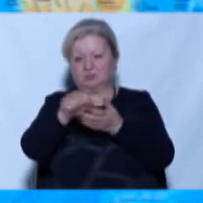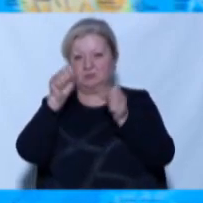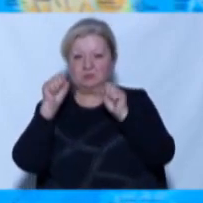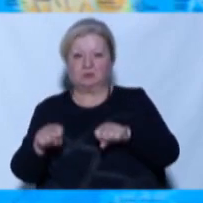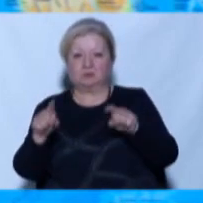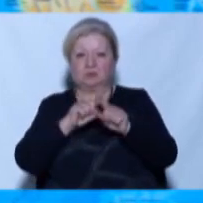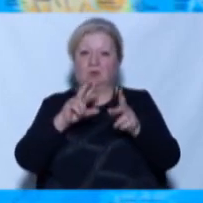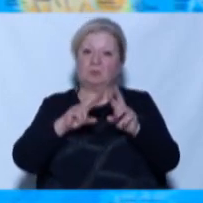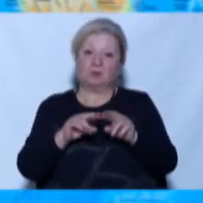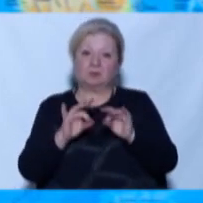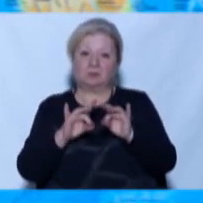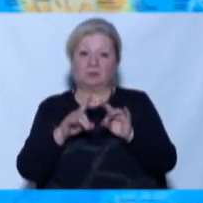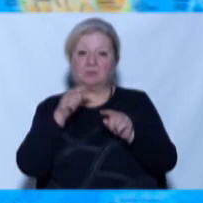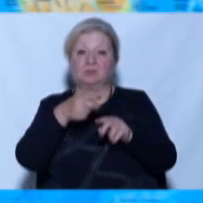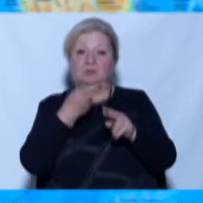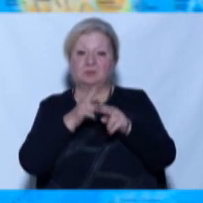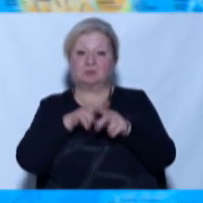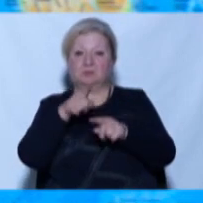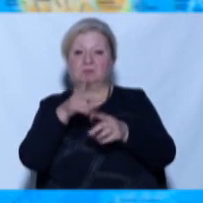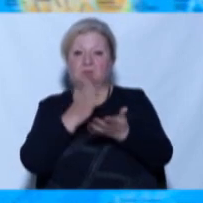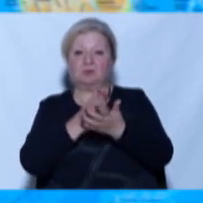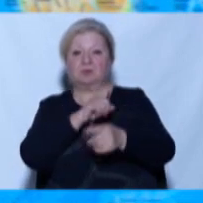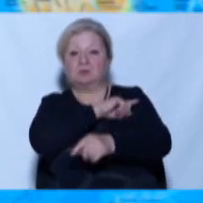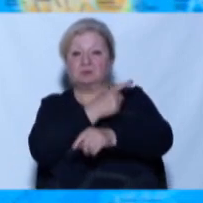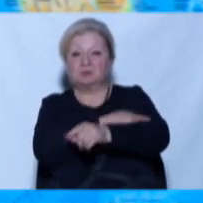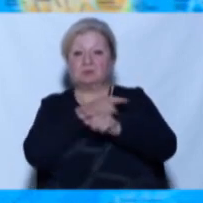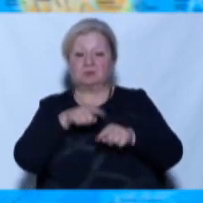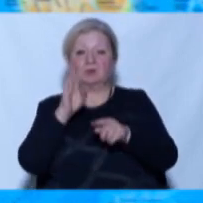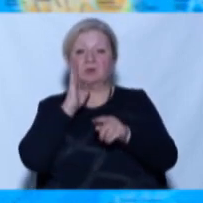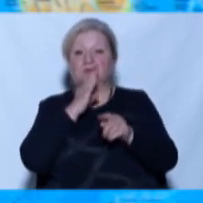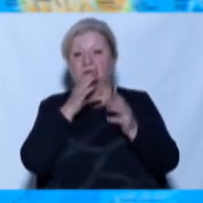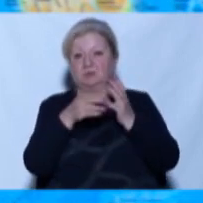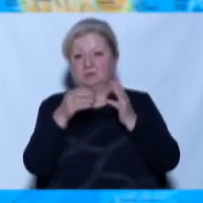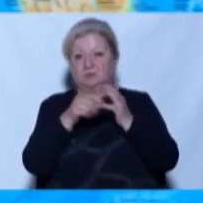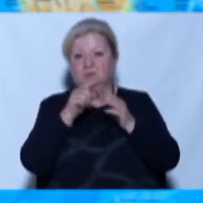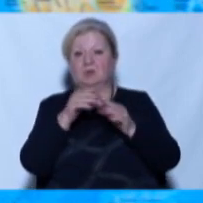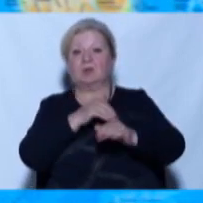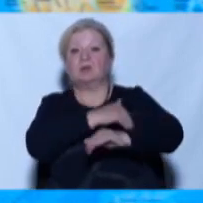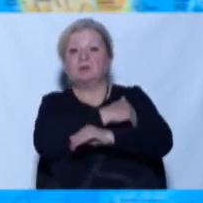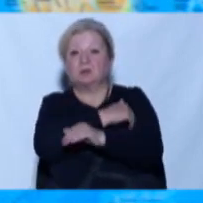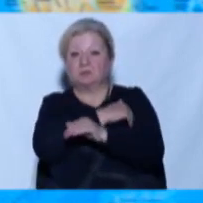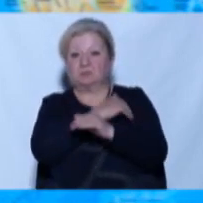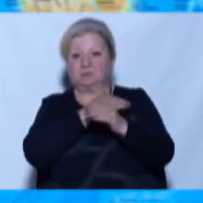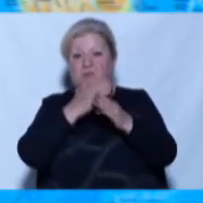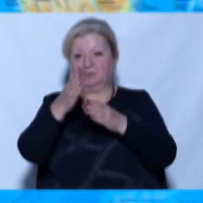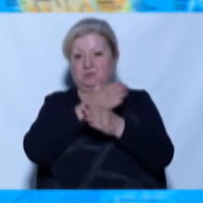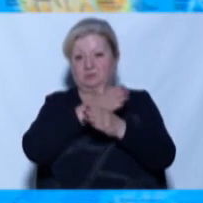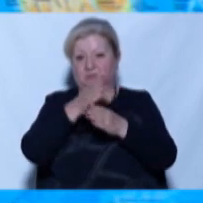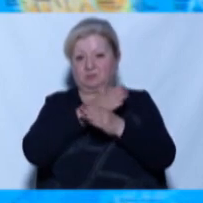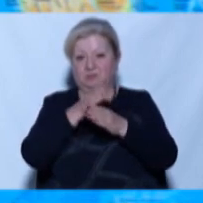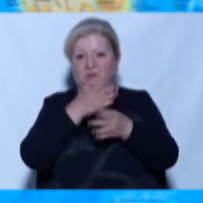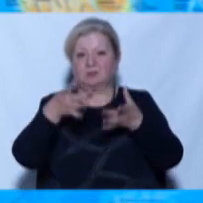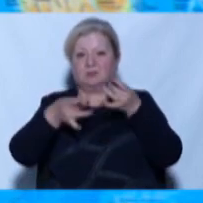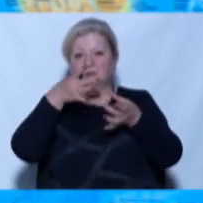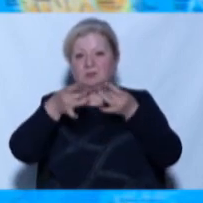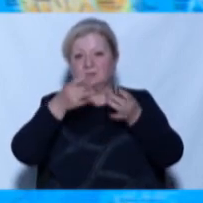კუთხიდან რომ შეხედოთ, ეს არის ის ძალები, რომელიც დედამიწაზე ტემპერატურას ანაწილებს, ტენიანობას ანაწილებს.